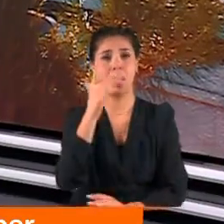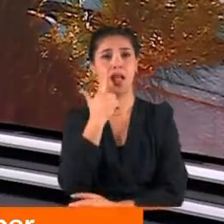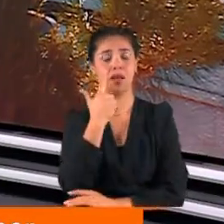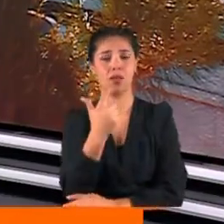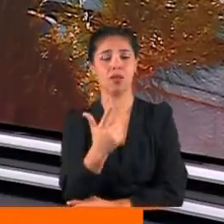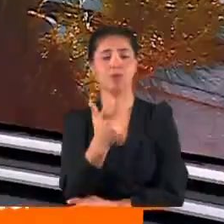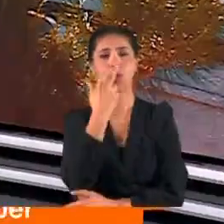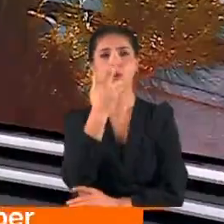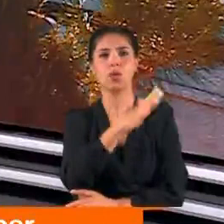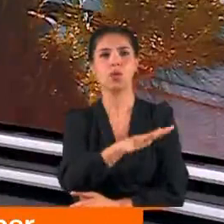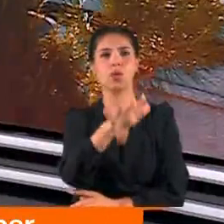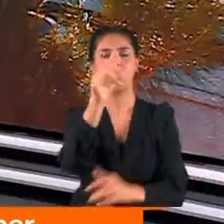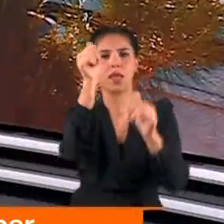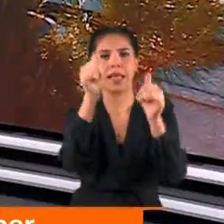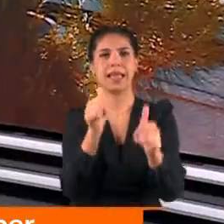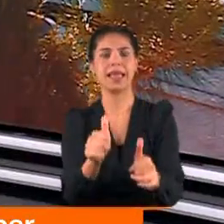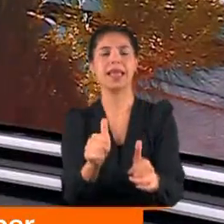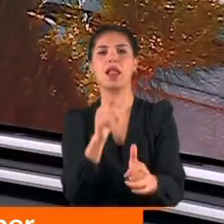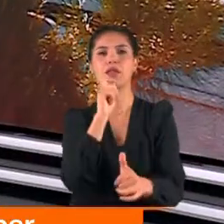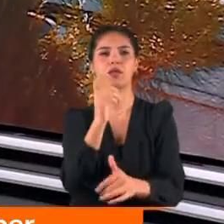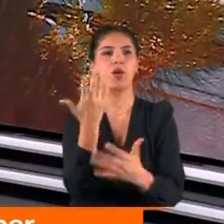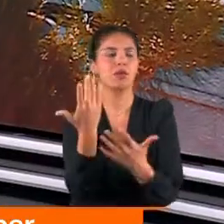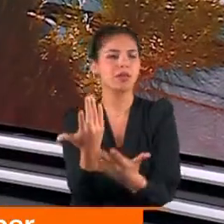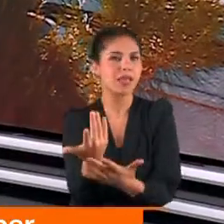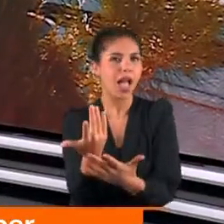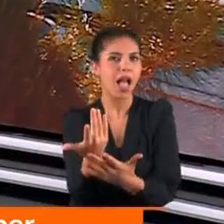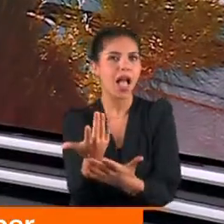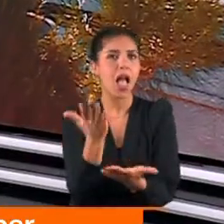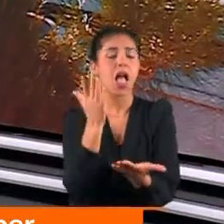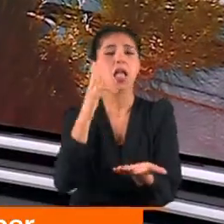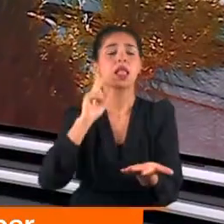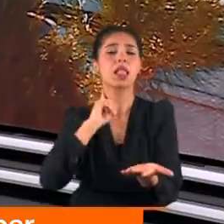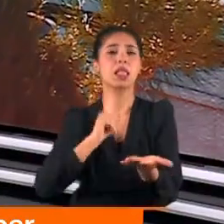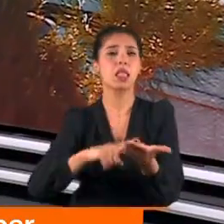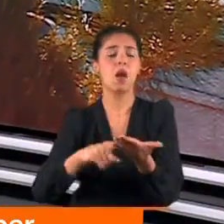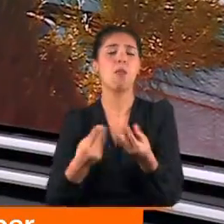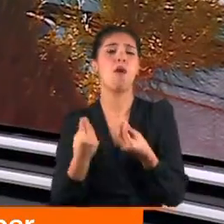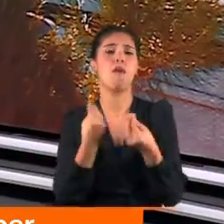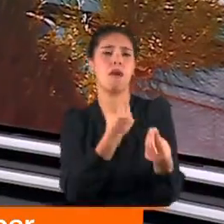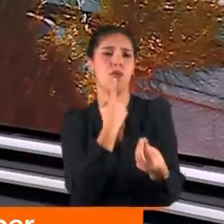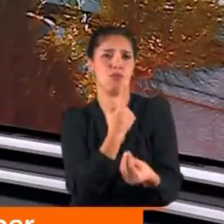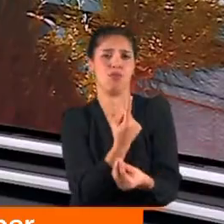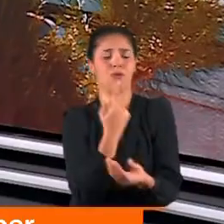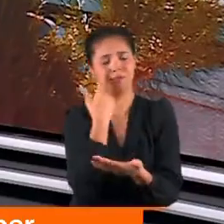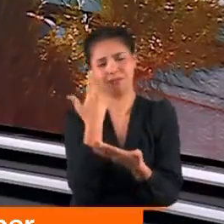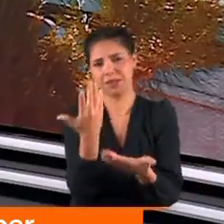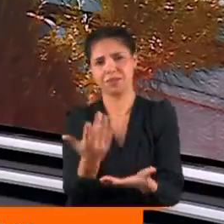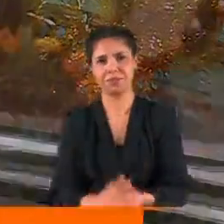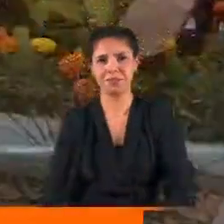fiyatlarla sahtekarların ilanlarda vaat ettikleri akıl almaz Öyle ki tapusunu bile vereceklerini söylüyorlar